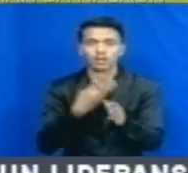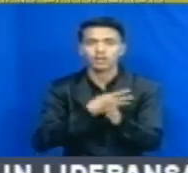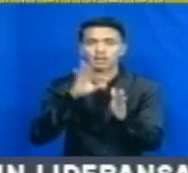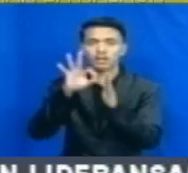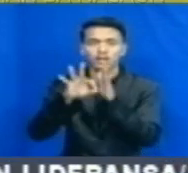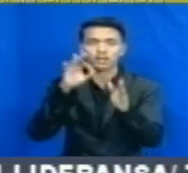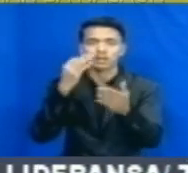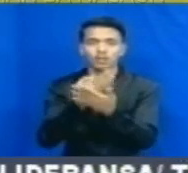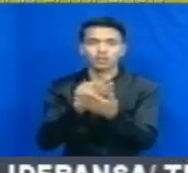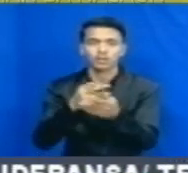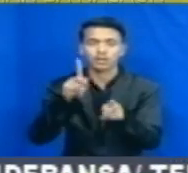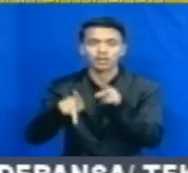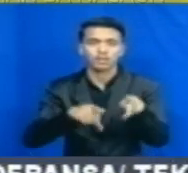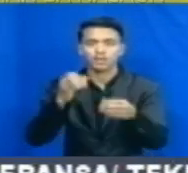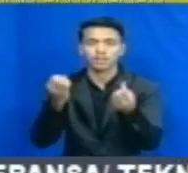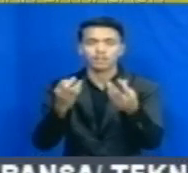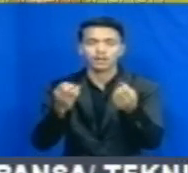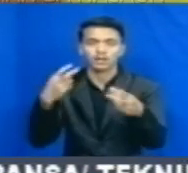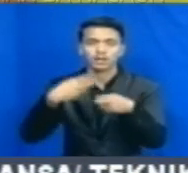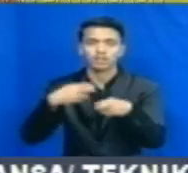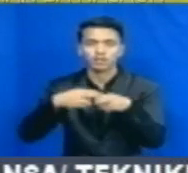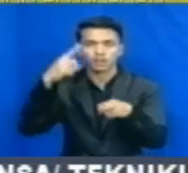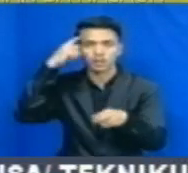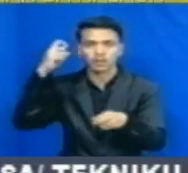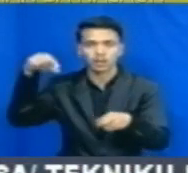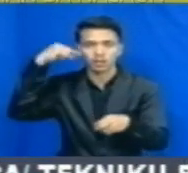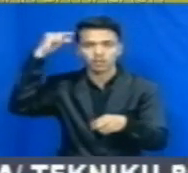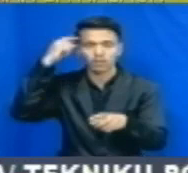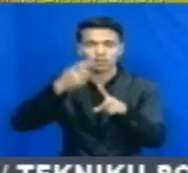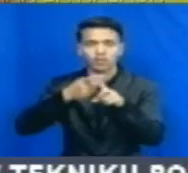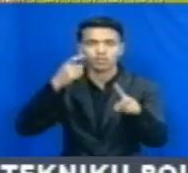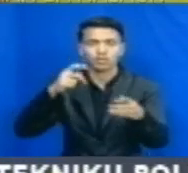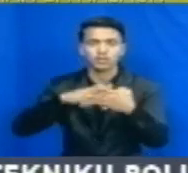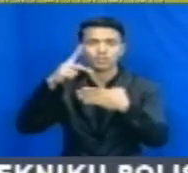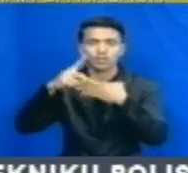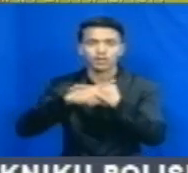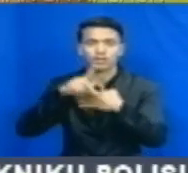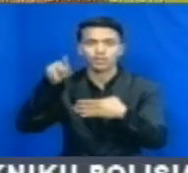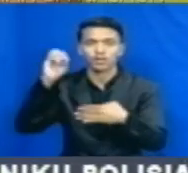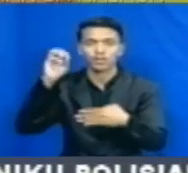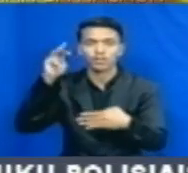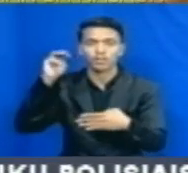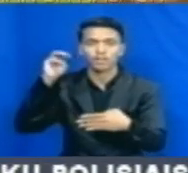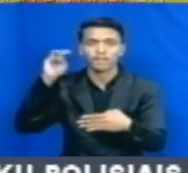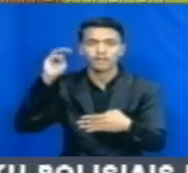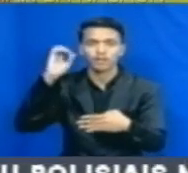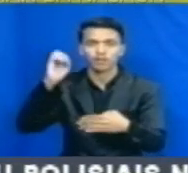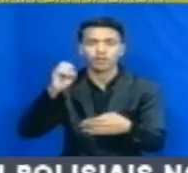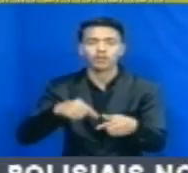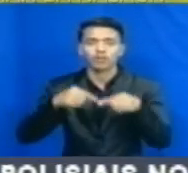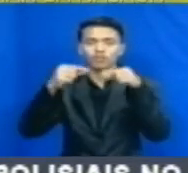ema barak araska. Tamane governo hakara kliu si programa ida pemopane fo osa